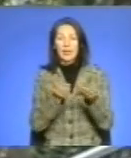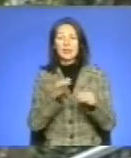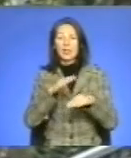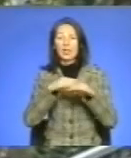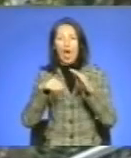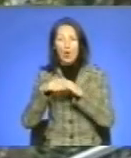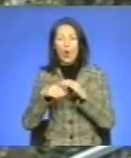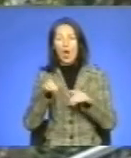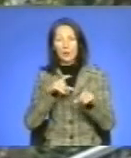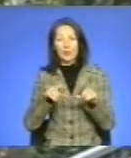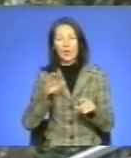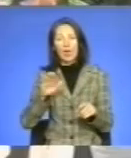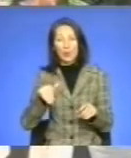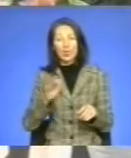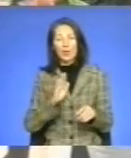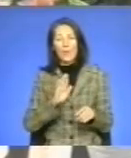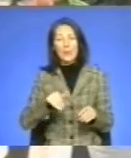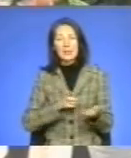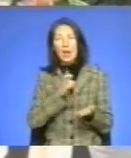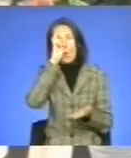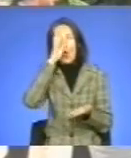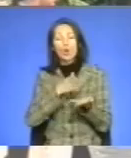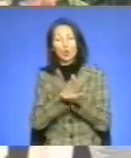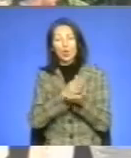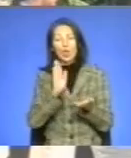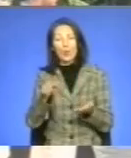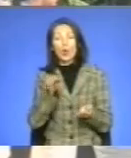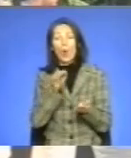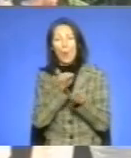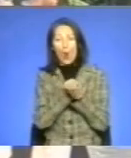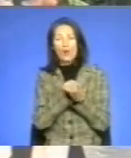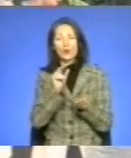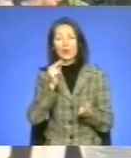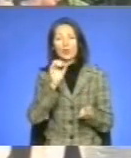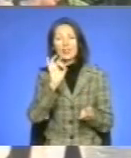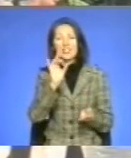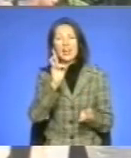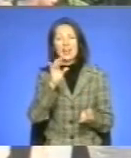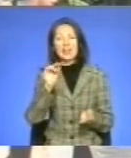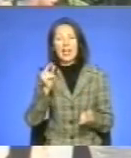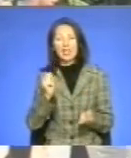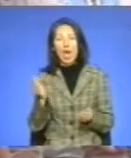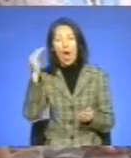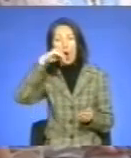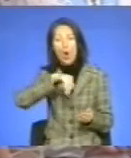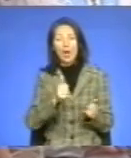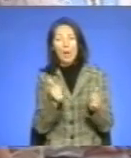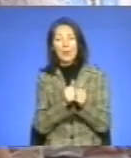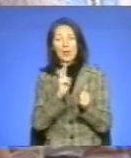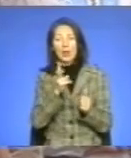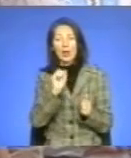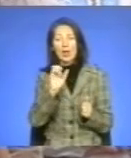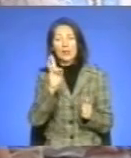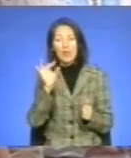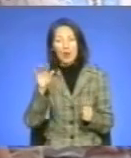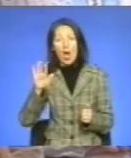богослужіння прах Шевченка було поховано на Чернечій горі біля Канева. Незабаром могила Шевченка перетворилася на місце